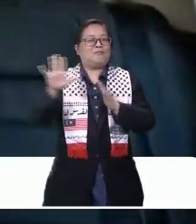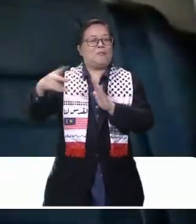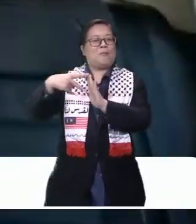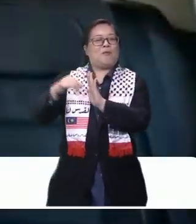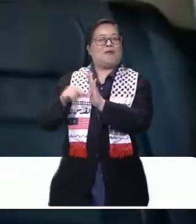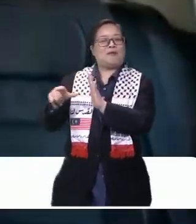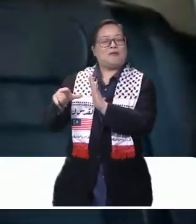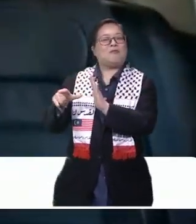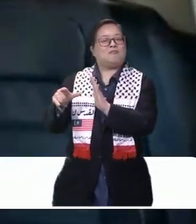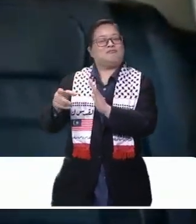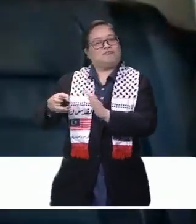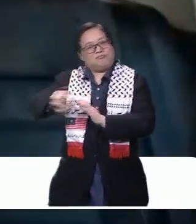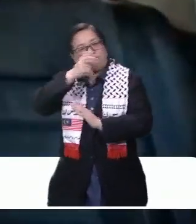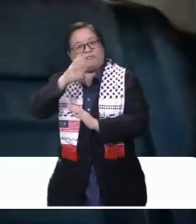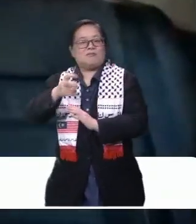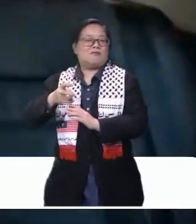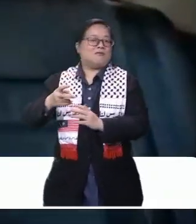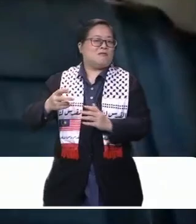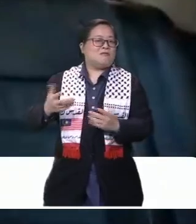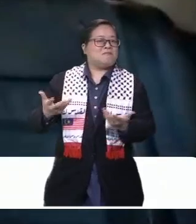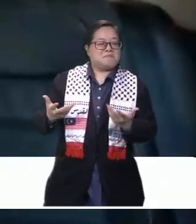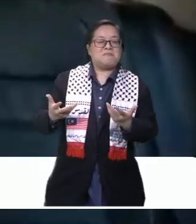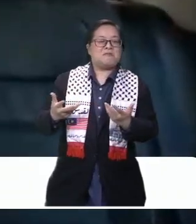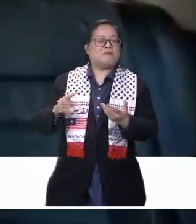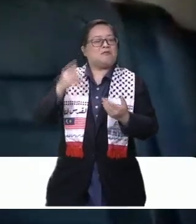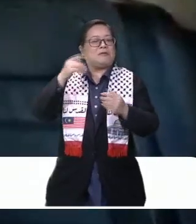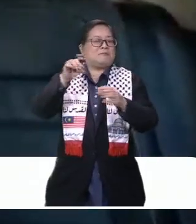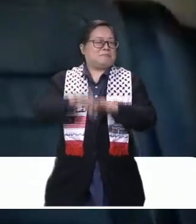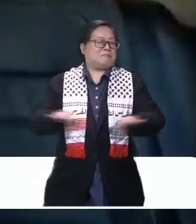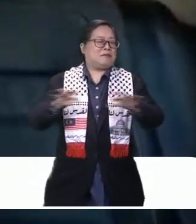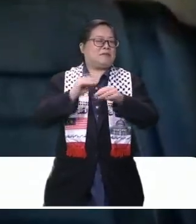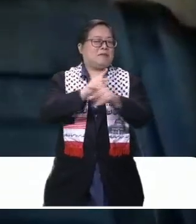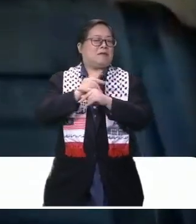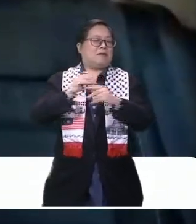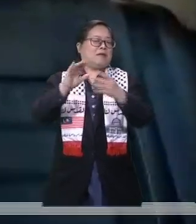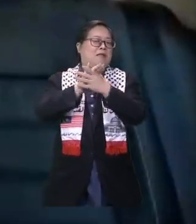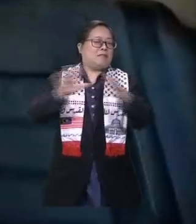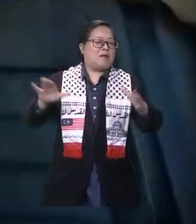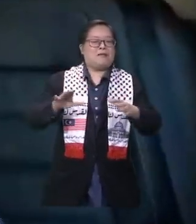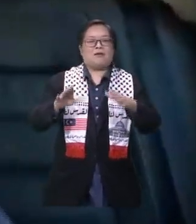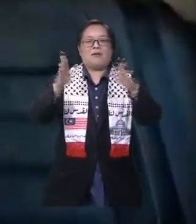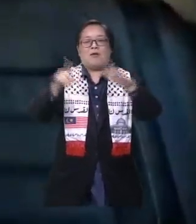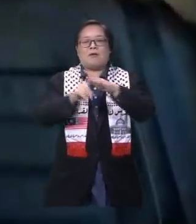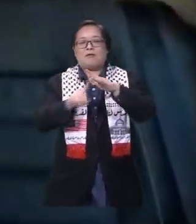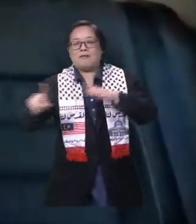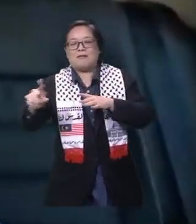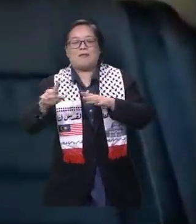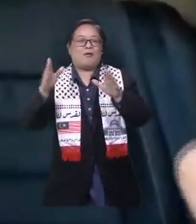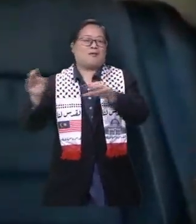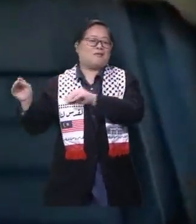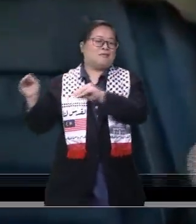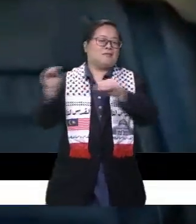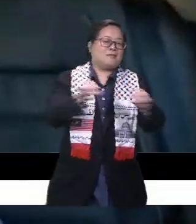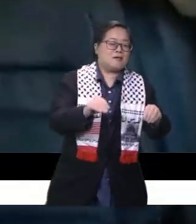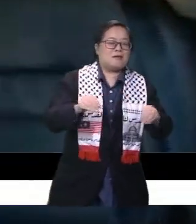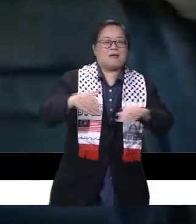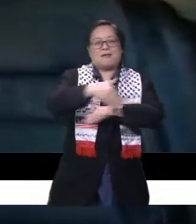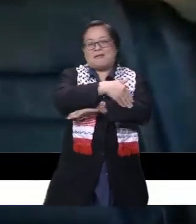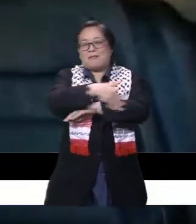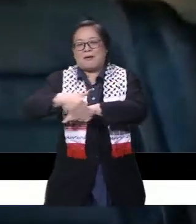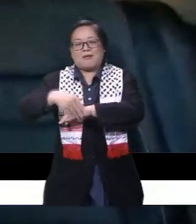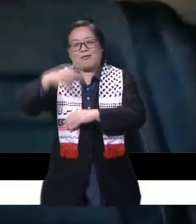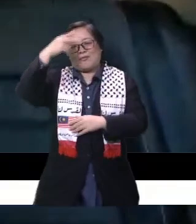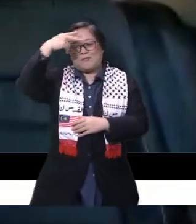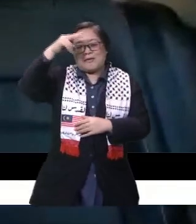dikatakan lebih keras lebih tegas keselamatan dalam hal imigran dalam hal keselamatan di sempadan Meksiko